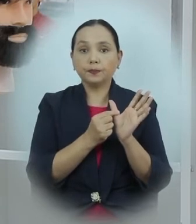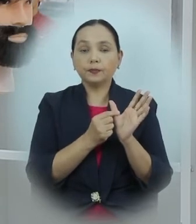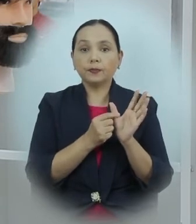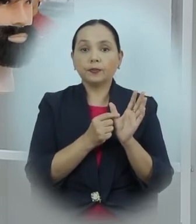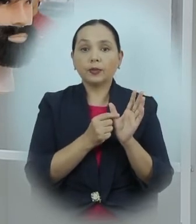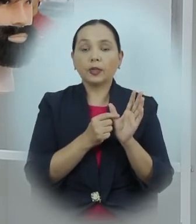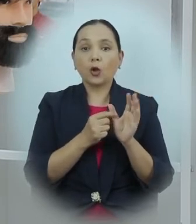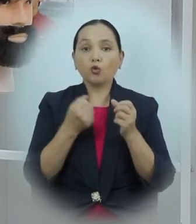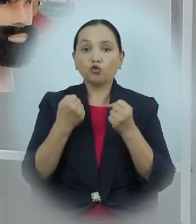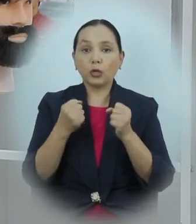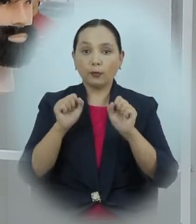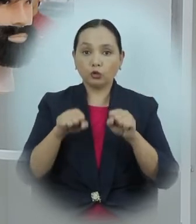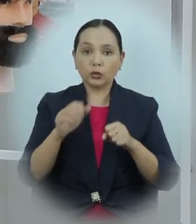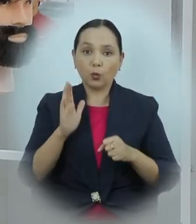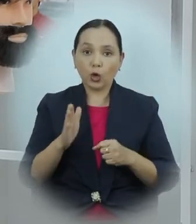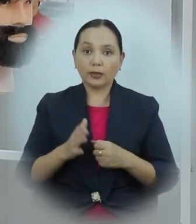tutqichni ushlab tursa bo'ldi.